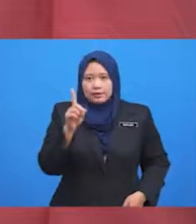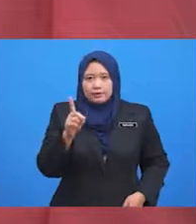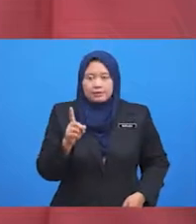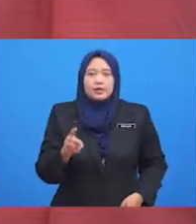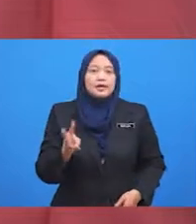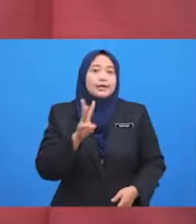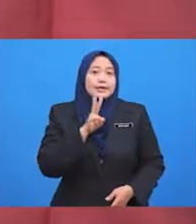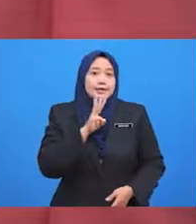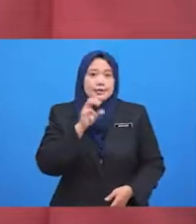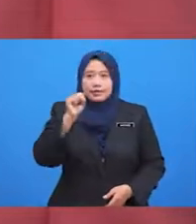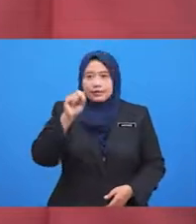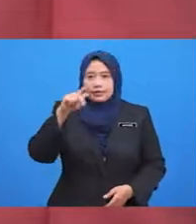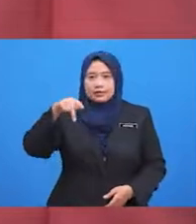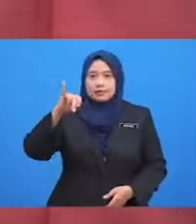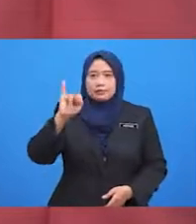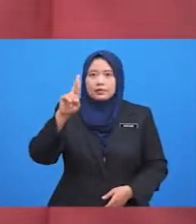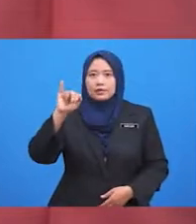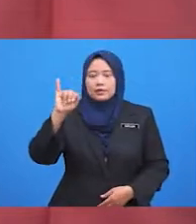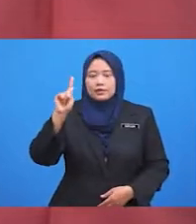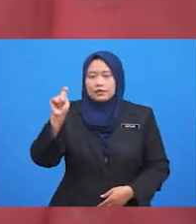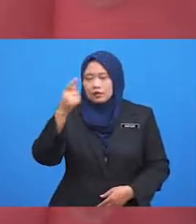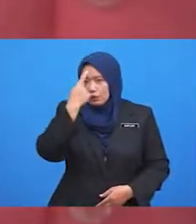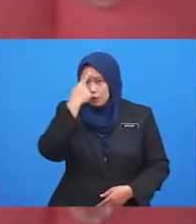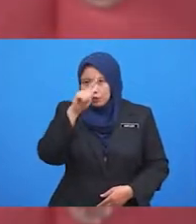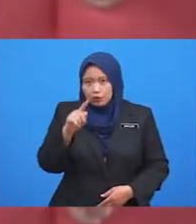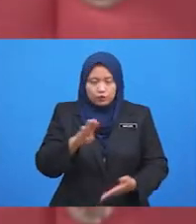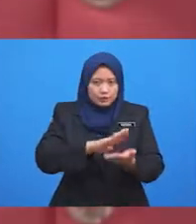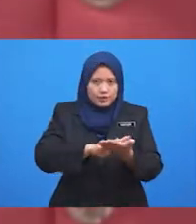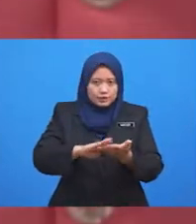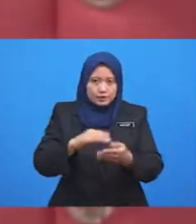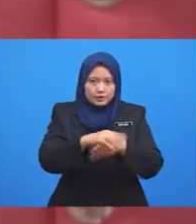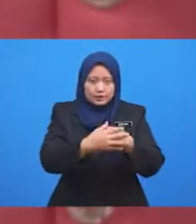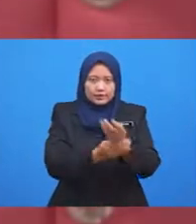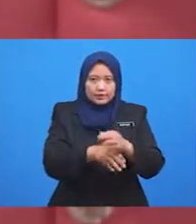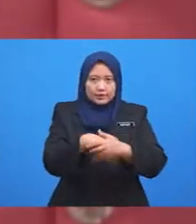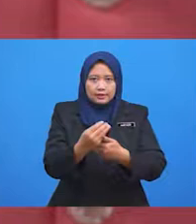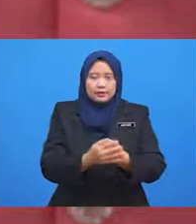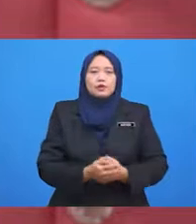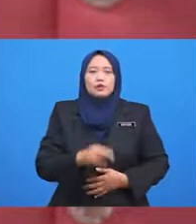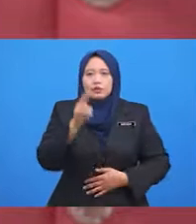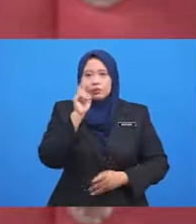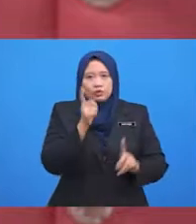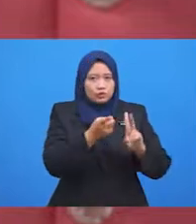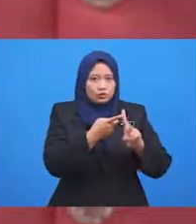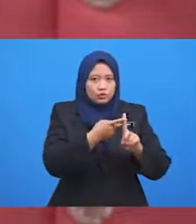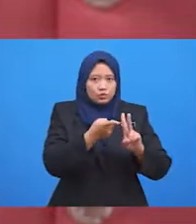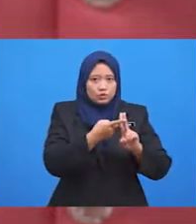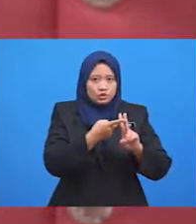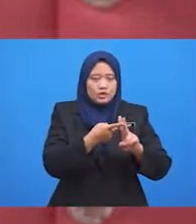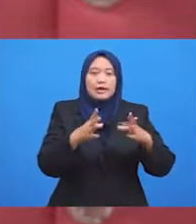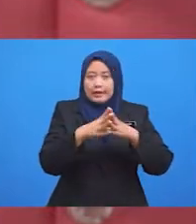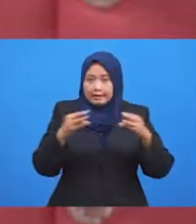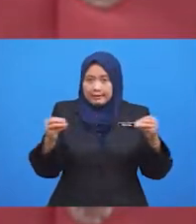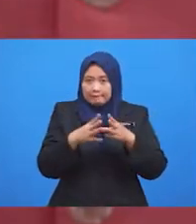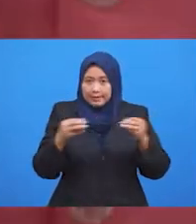yang digunakan untuk mensteril tangan dan alatan. Yang kedua, kapas muka yang digunakan untuk